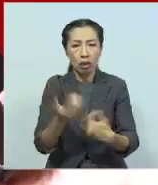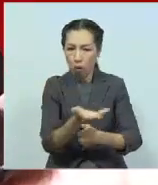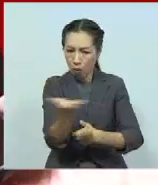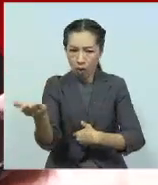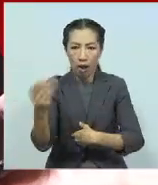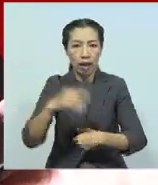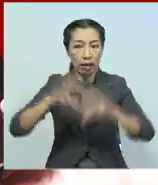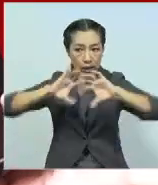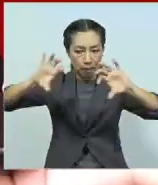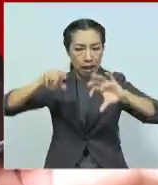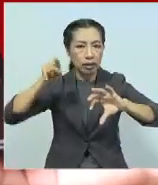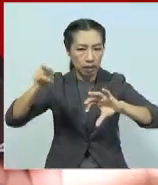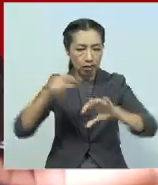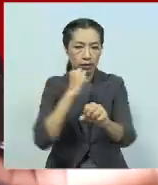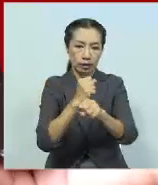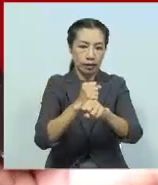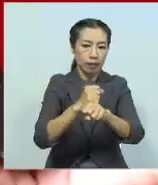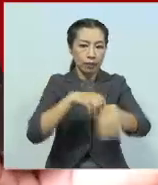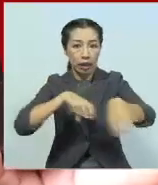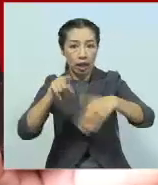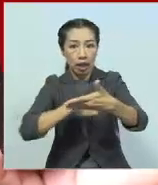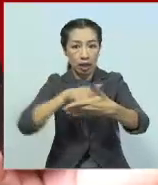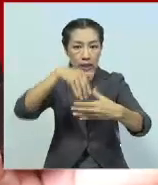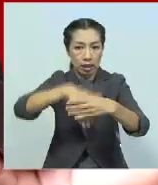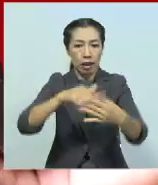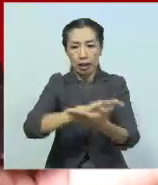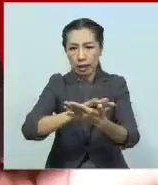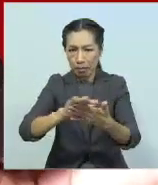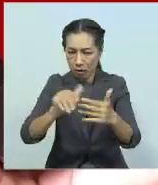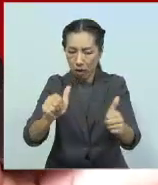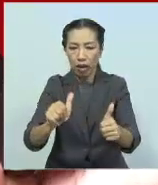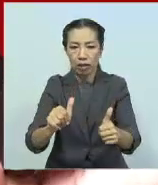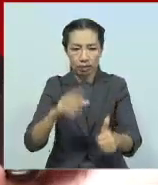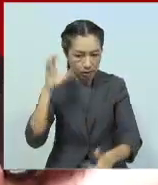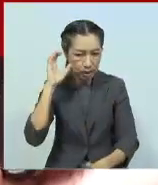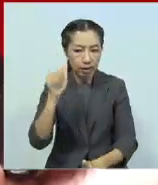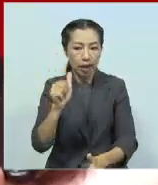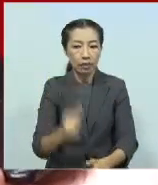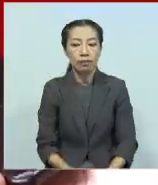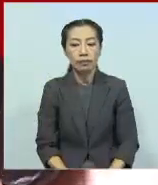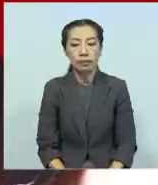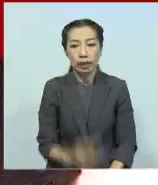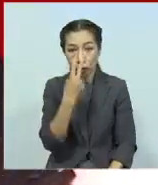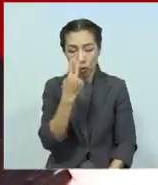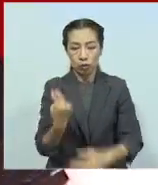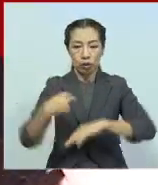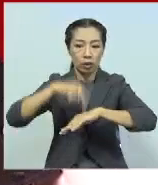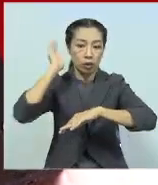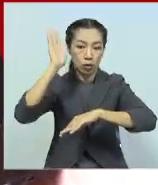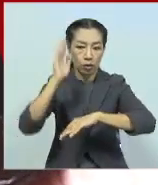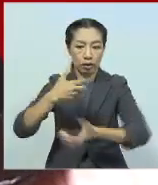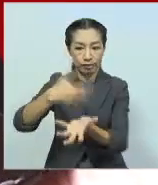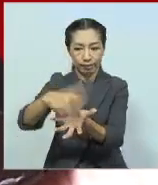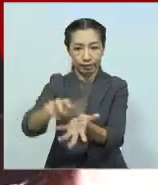ให้เชื่อมั่นในรัฐบาลว่าจะทำบรรยากาศของการเลือกตั้งให้เป็นไปด้วยความสงบเรียบร้อยครับฟังเสียงท่านโฆษกกระทรวงกลาโห